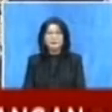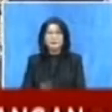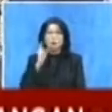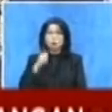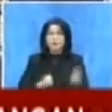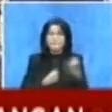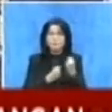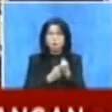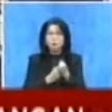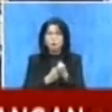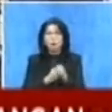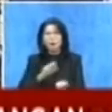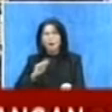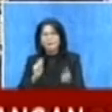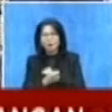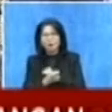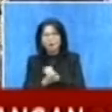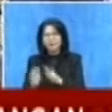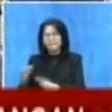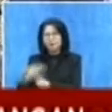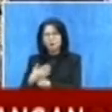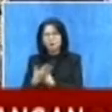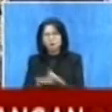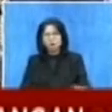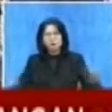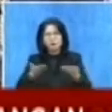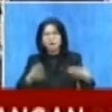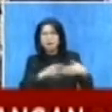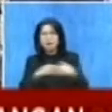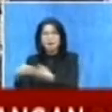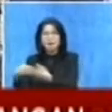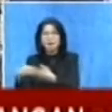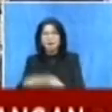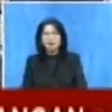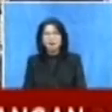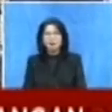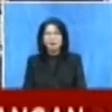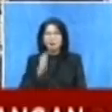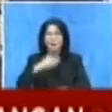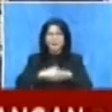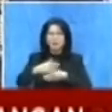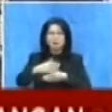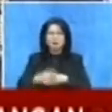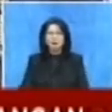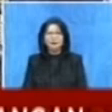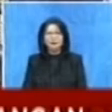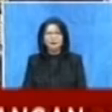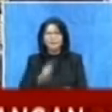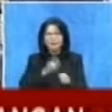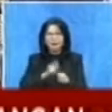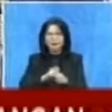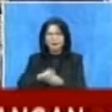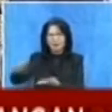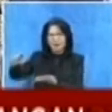mendukung reformasi program perlindungan sosial yang diarahkan pada melanjutkan penyempurnaan data